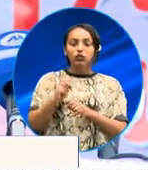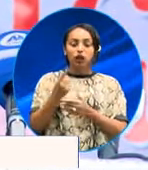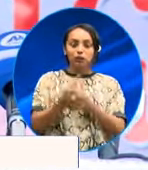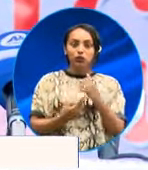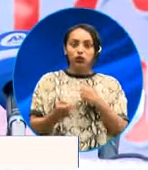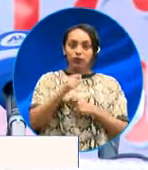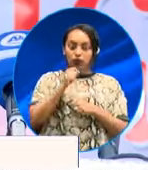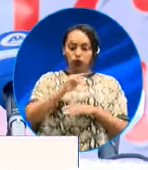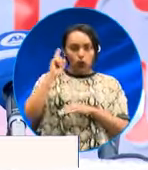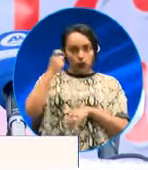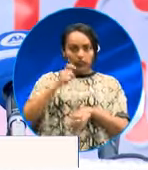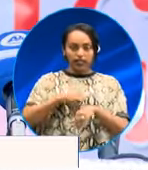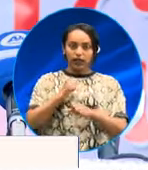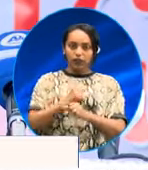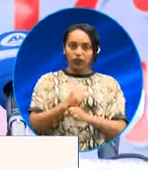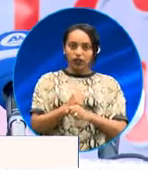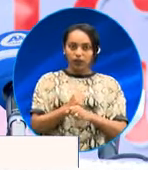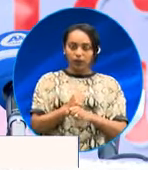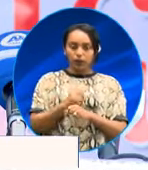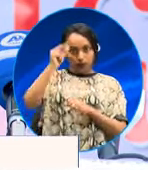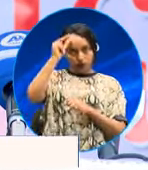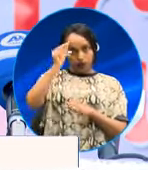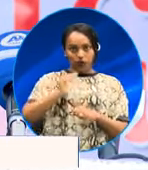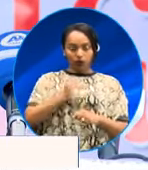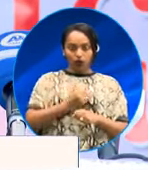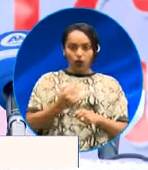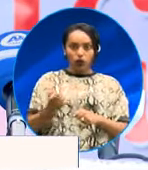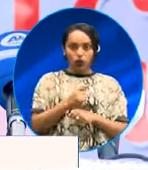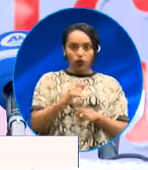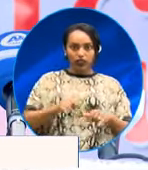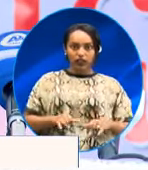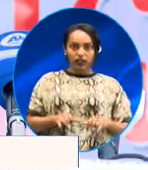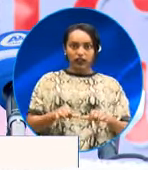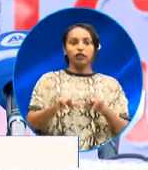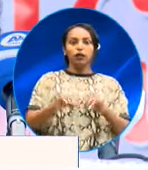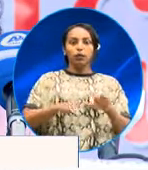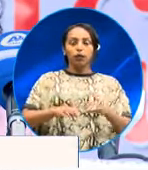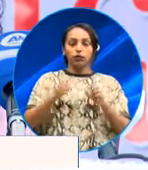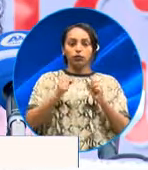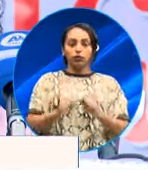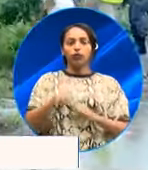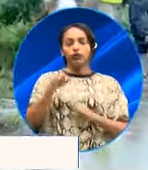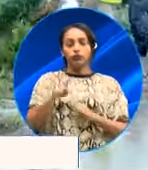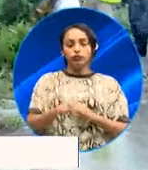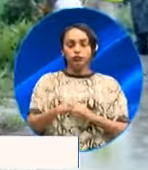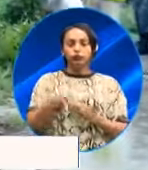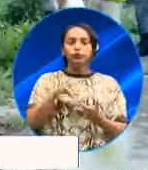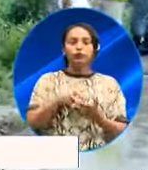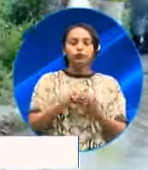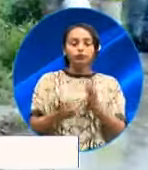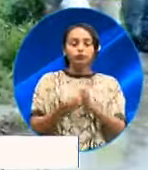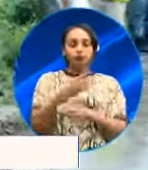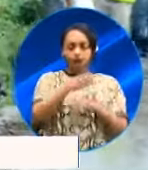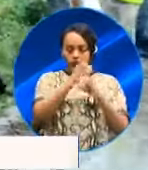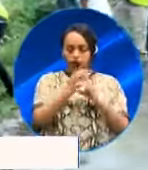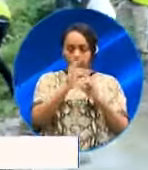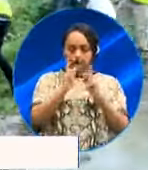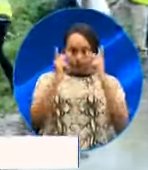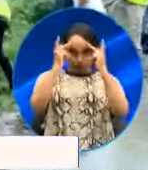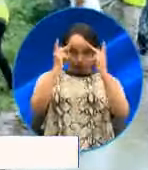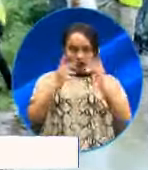ሳይሆን የሁል ጊዜ ስራ ባህላችን ሆኖ እንዲቀጥል ማድረግ መቻል አለብን። የከተማ ልማትና